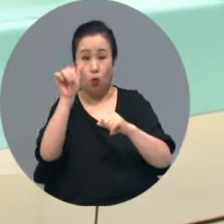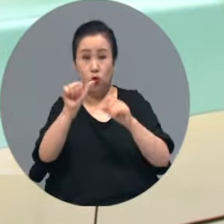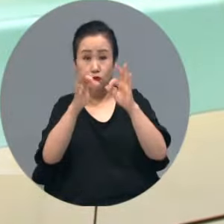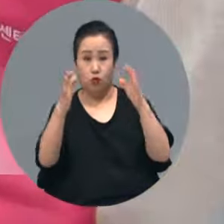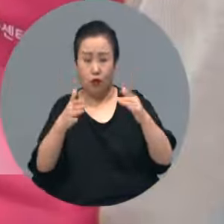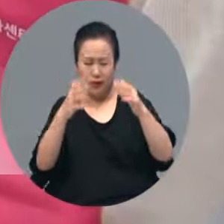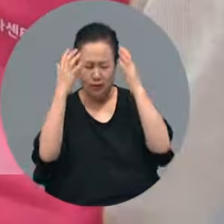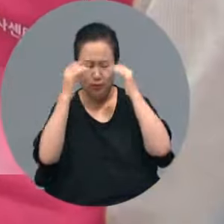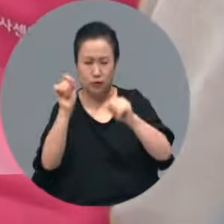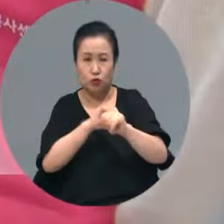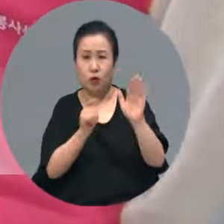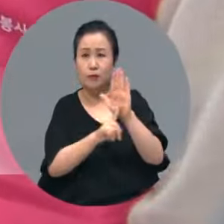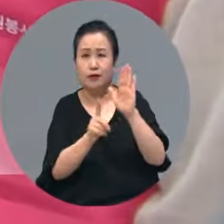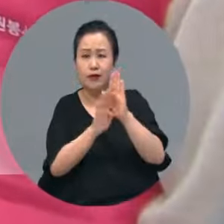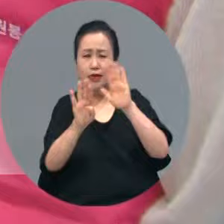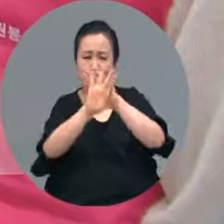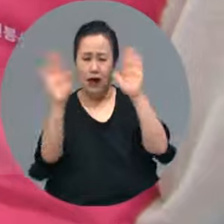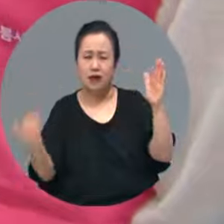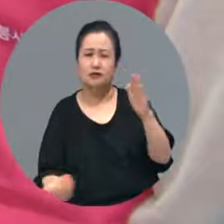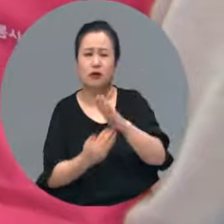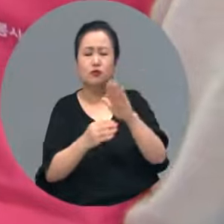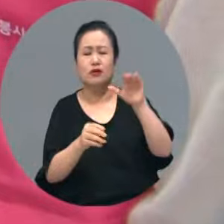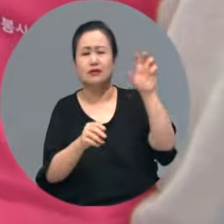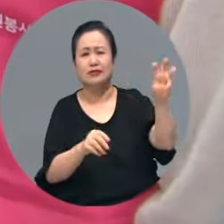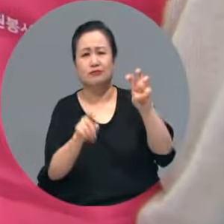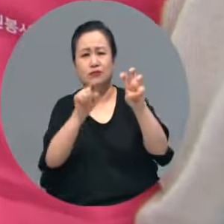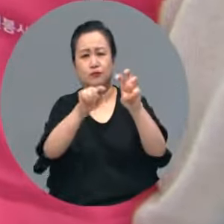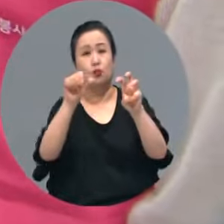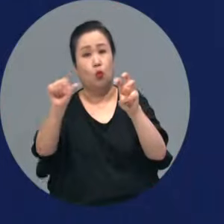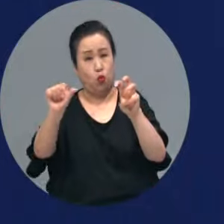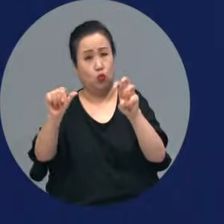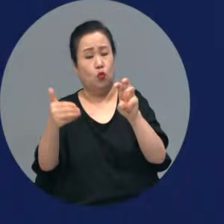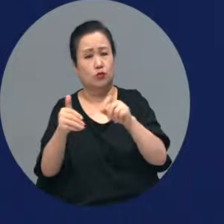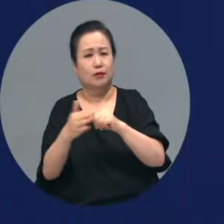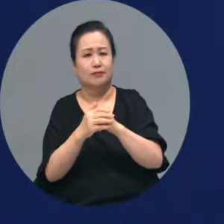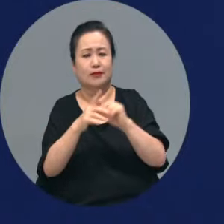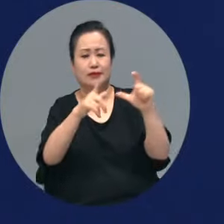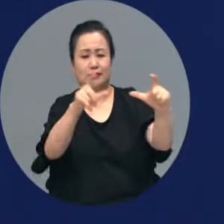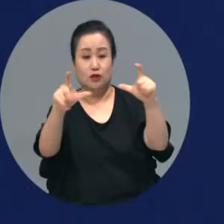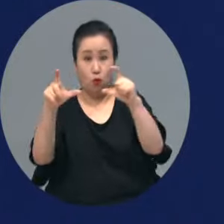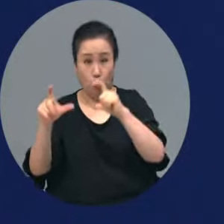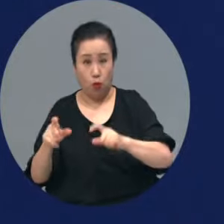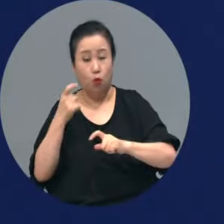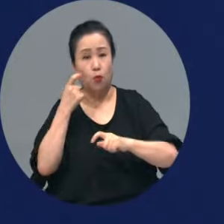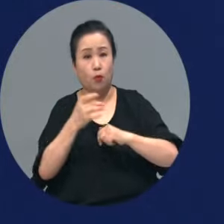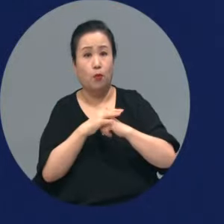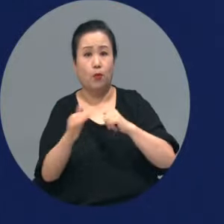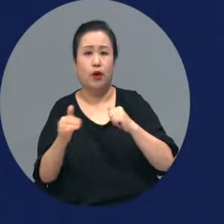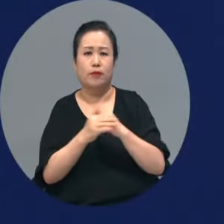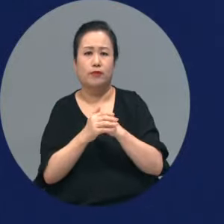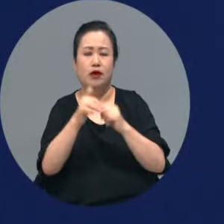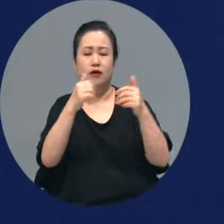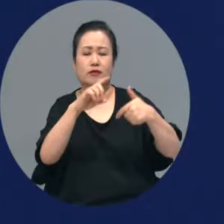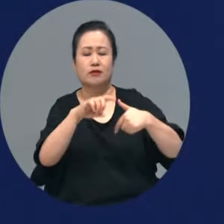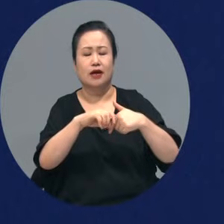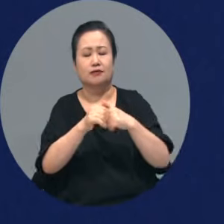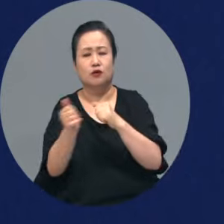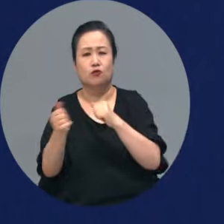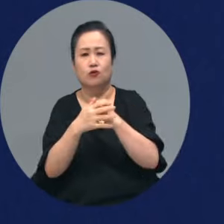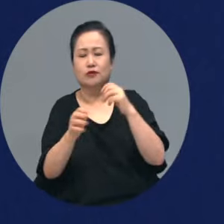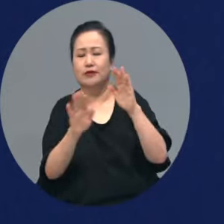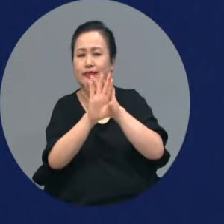이어진 부산. 낮 최고 기온은 30.5도를 기록했습니다. 지역별로 살펴보면 강서구는 한낮 최고